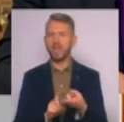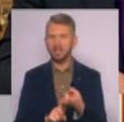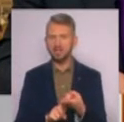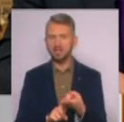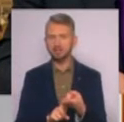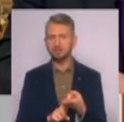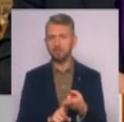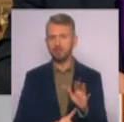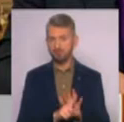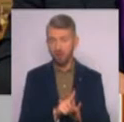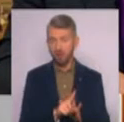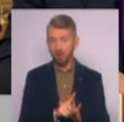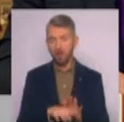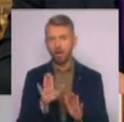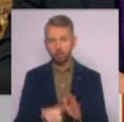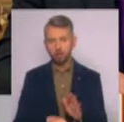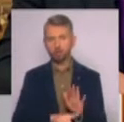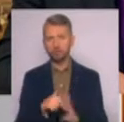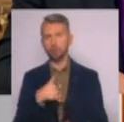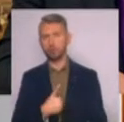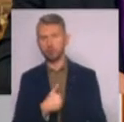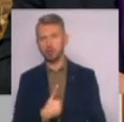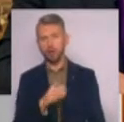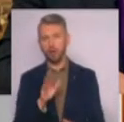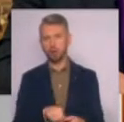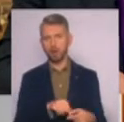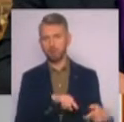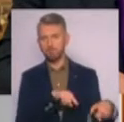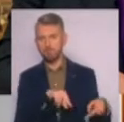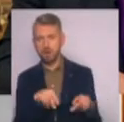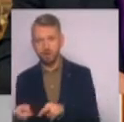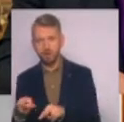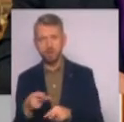потім починається бронхіт, а потім переходить у затяжне